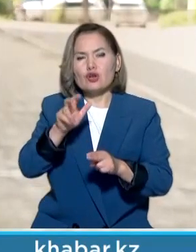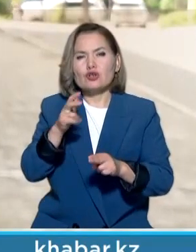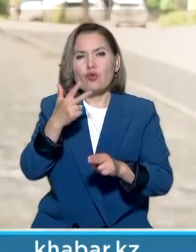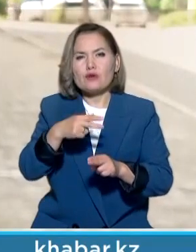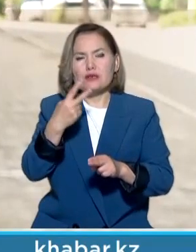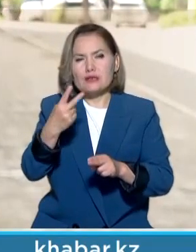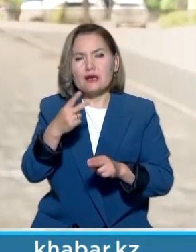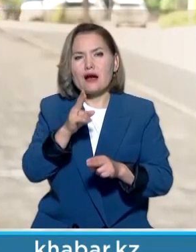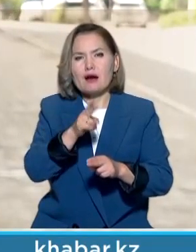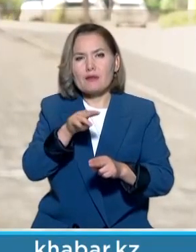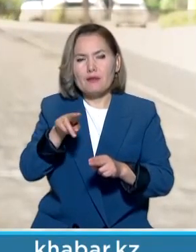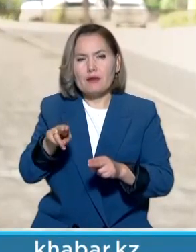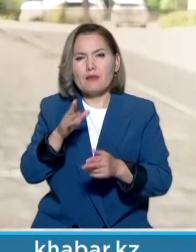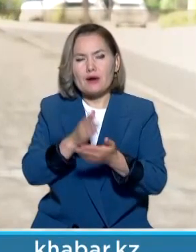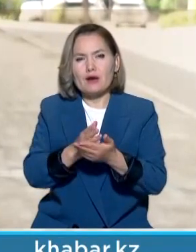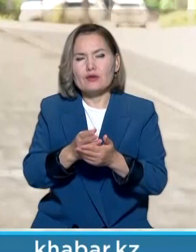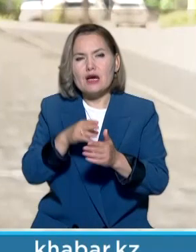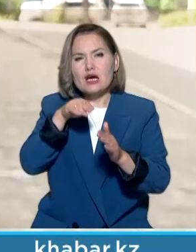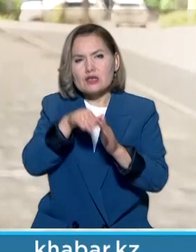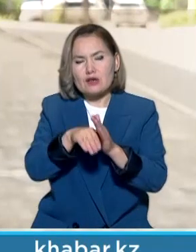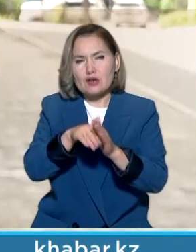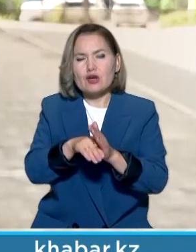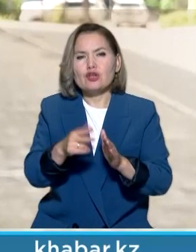332 ХПП, оның сиымдылығы